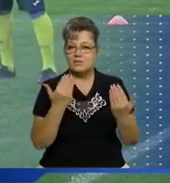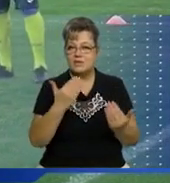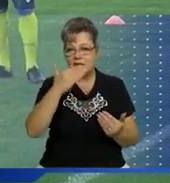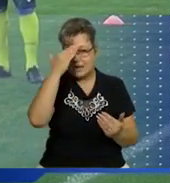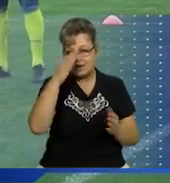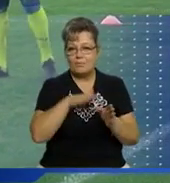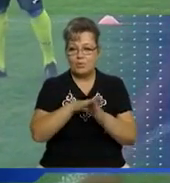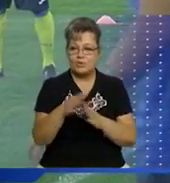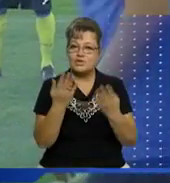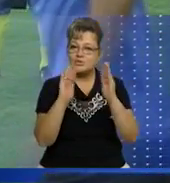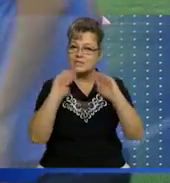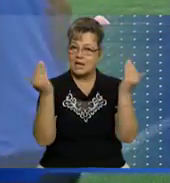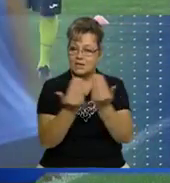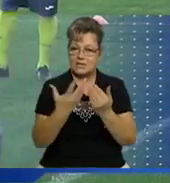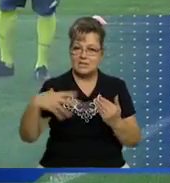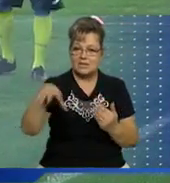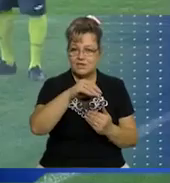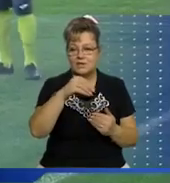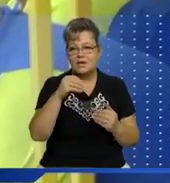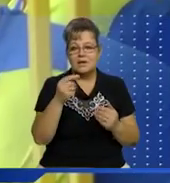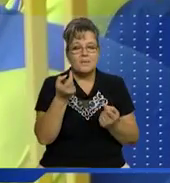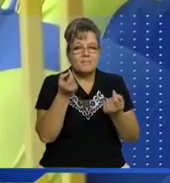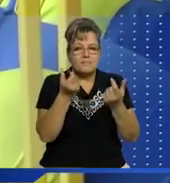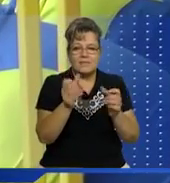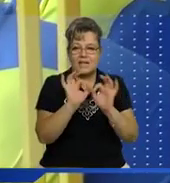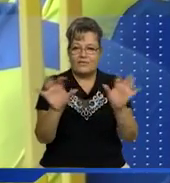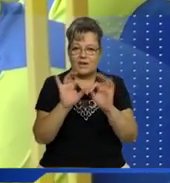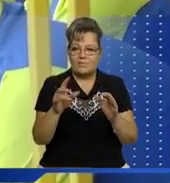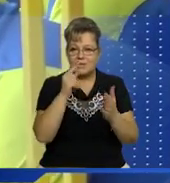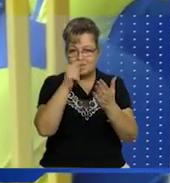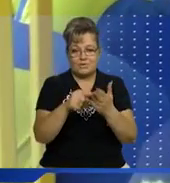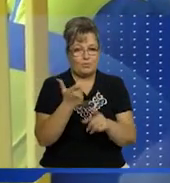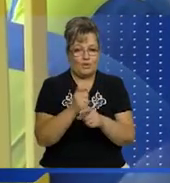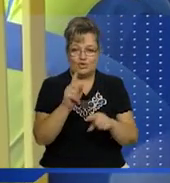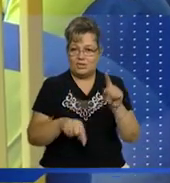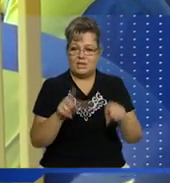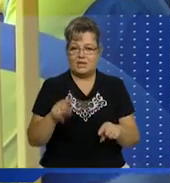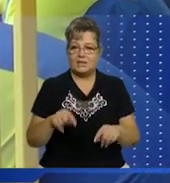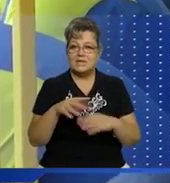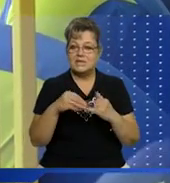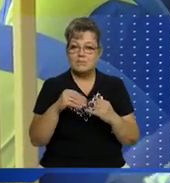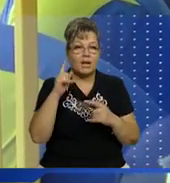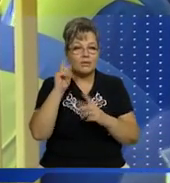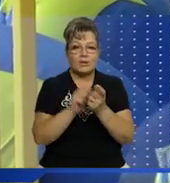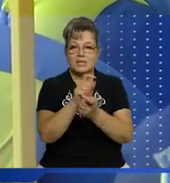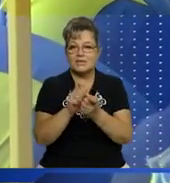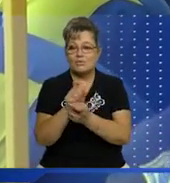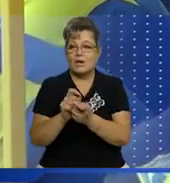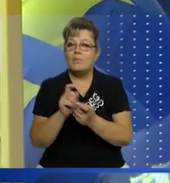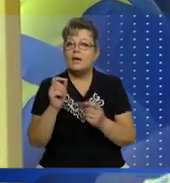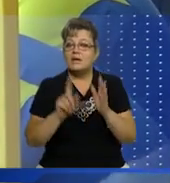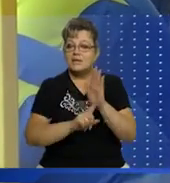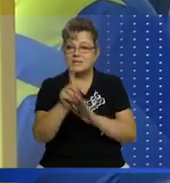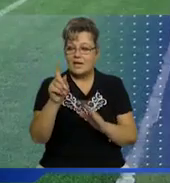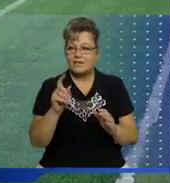донская дружина полностью закрылась от всех. Скудная информация из стана команды поступала очень редко. Земля полнилась слухами. Уже на старте